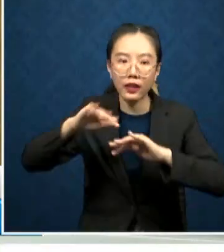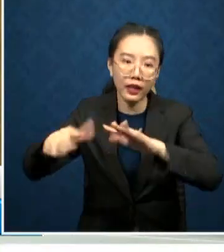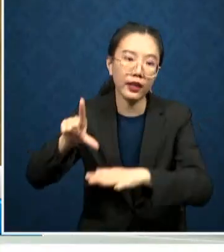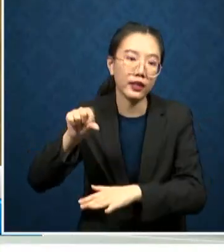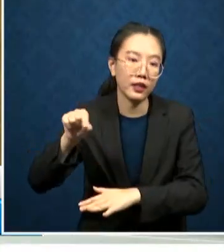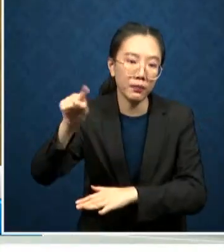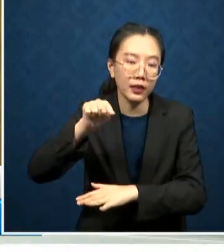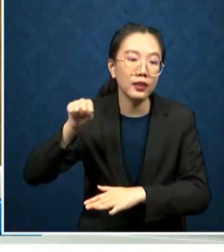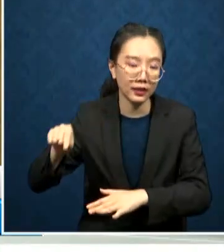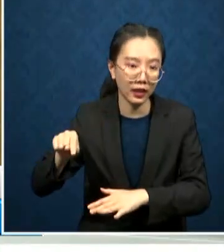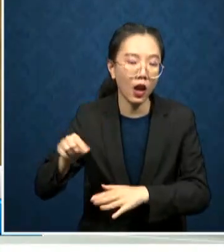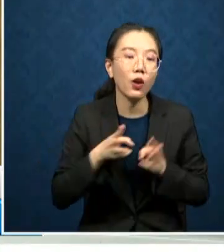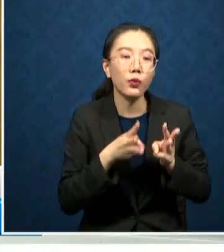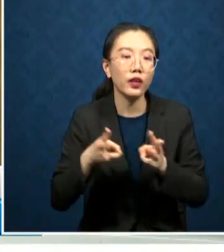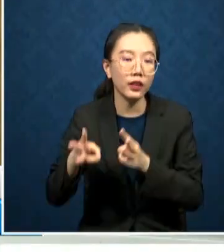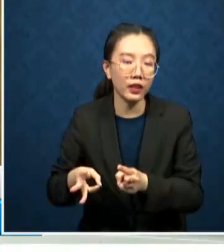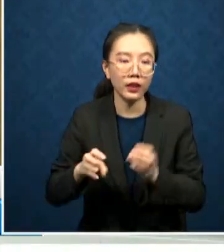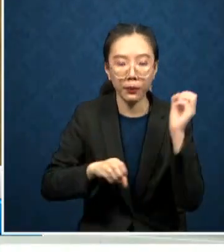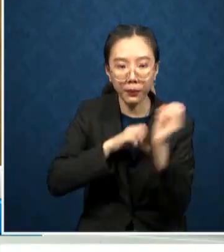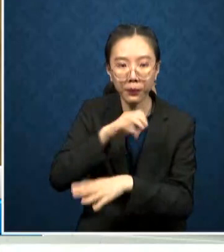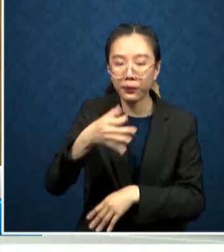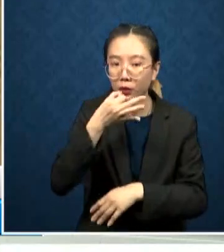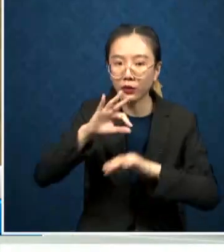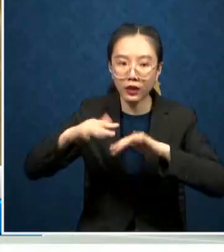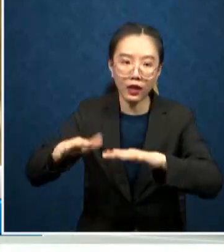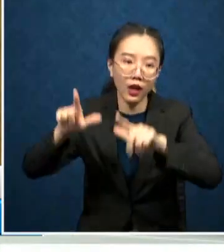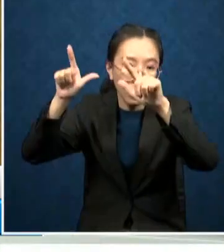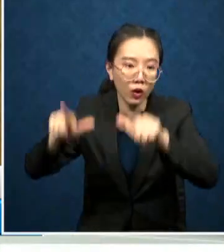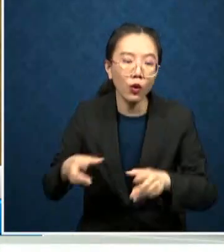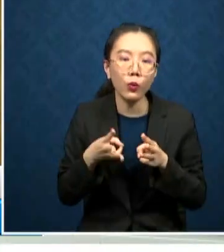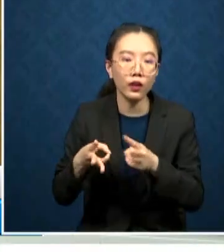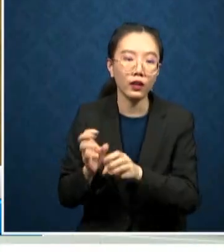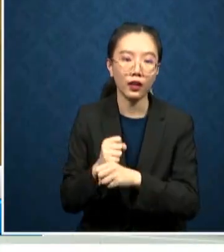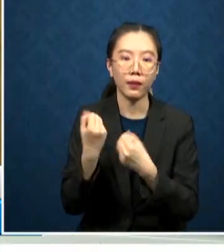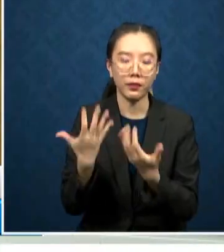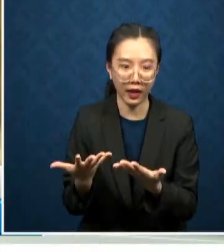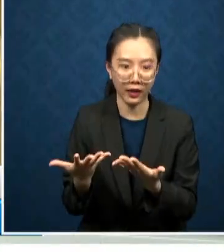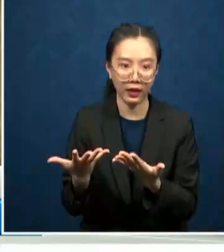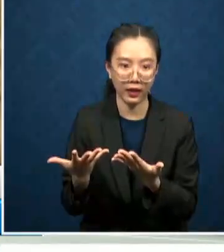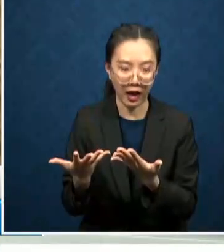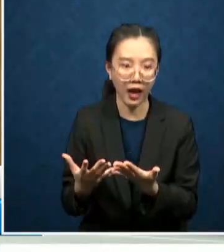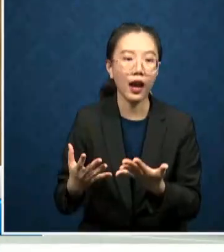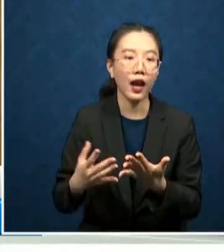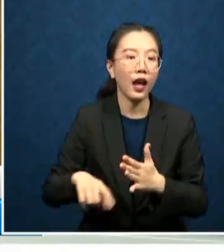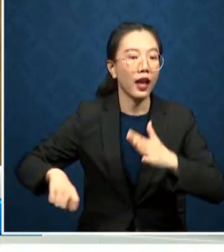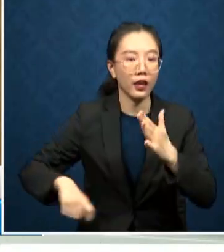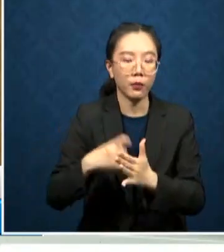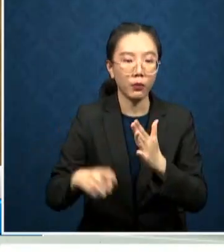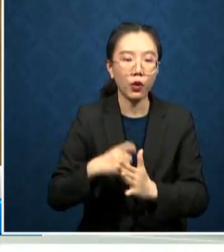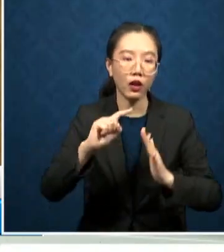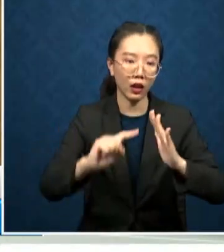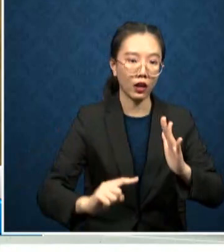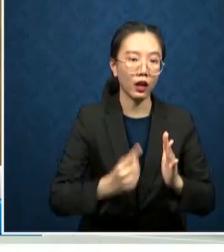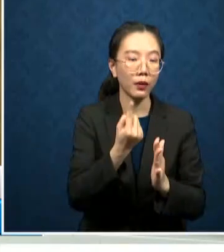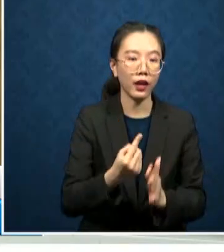ดังนั้นวิธีการลดปริมาณขยะทะเลจึงจำเป็นต้องลดขยะที่ต้นทางคือคน